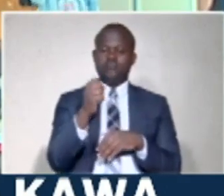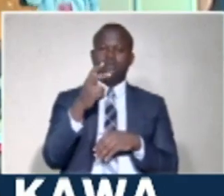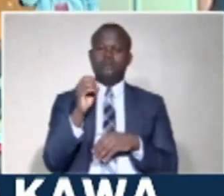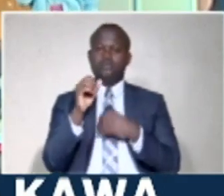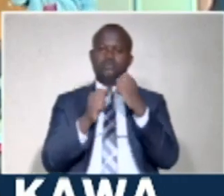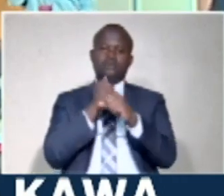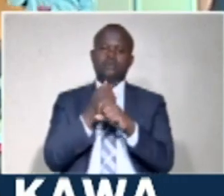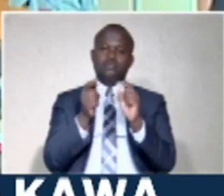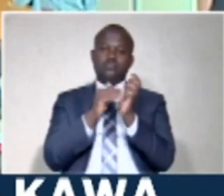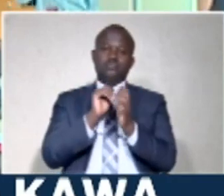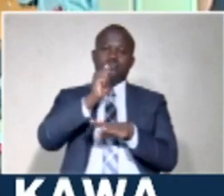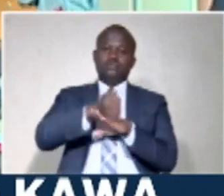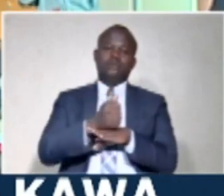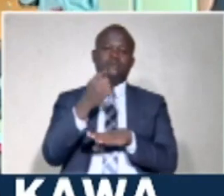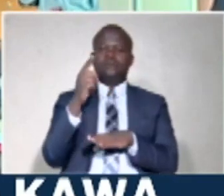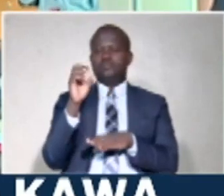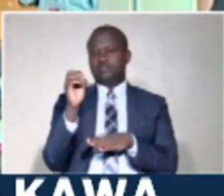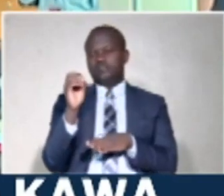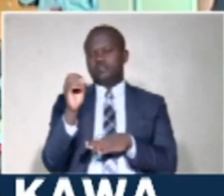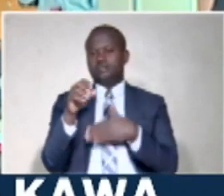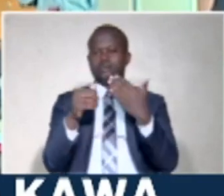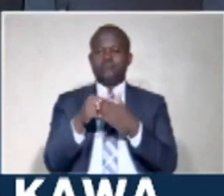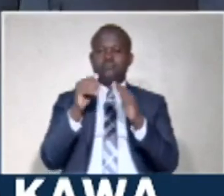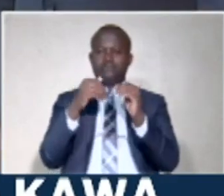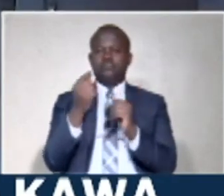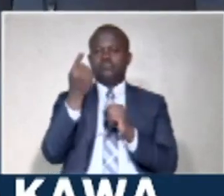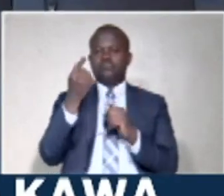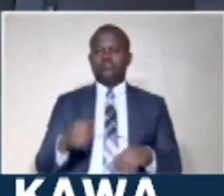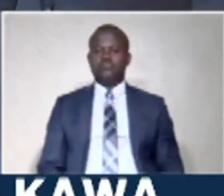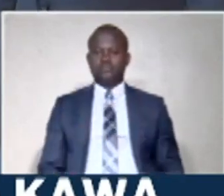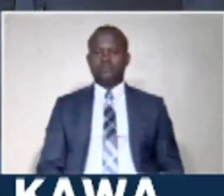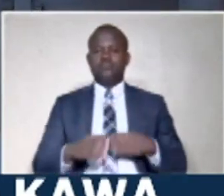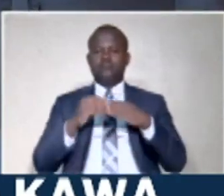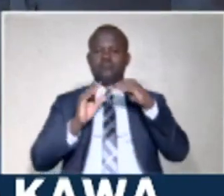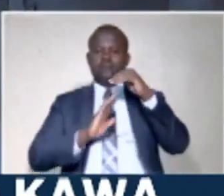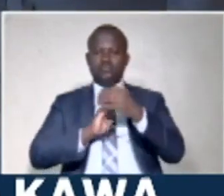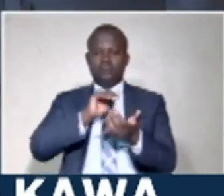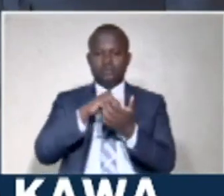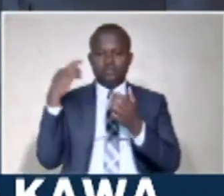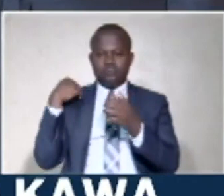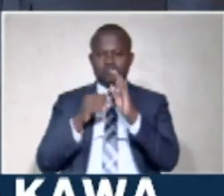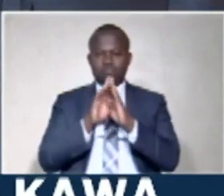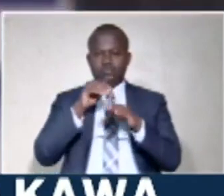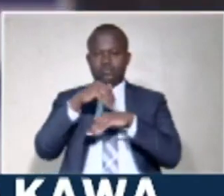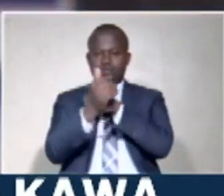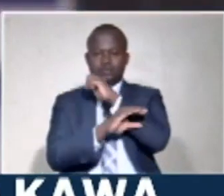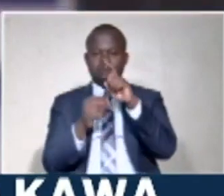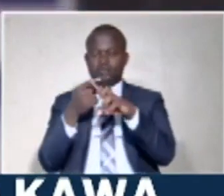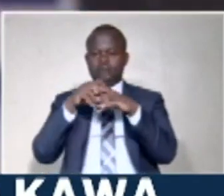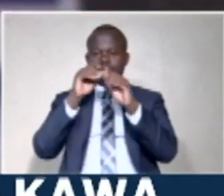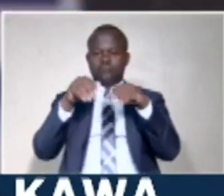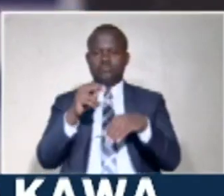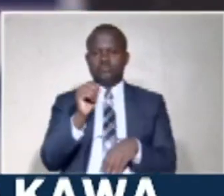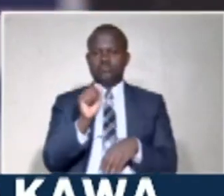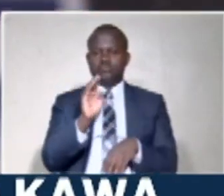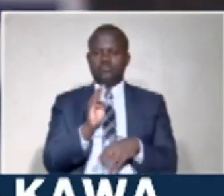ariko dutera amagarama 100 ku giti tukatera rimwe gusa. Umuyobozi mukuru w'ikigo gishinzwe guteza imbere ihorezwa amahanga ry'ibikomoka ku buhinzi n'ubworozi na